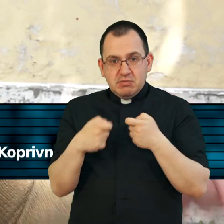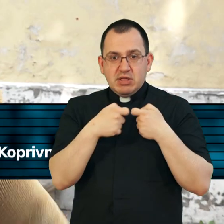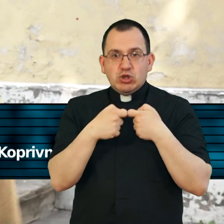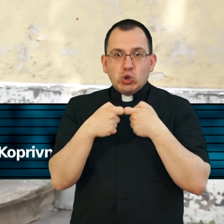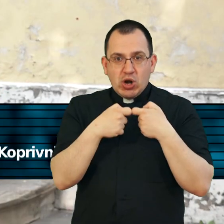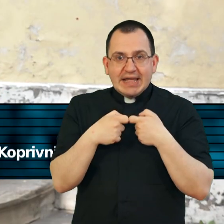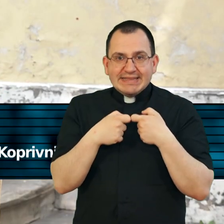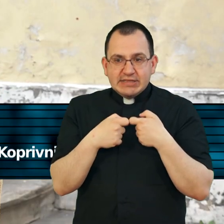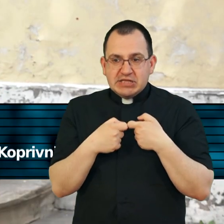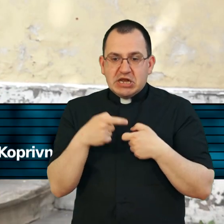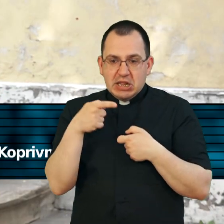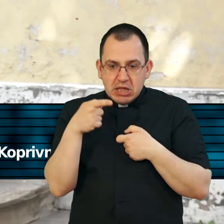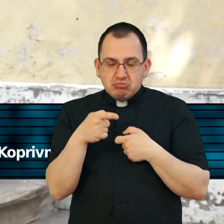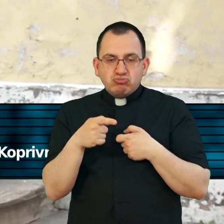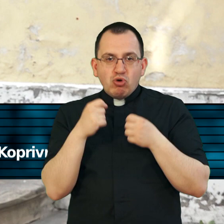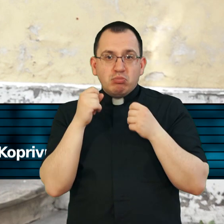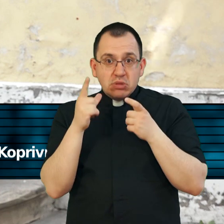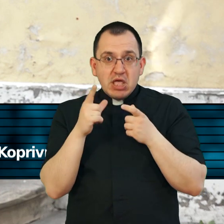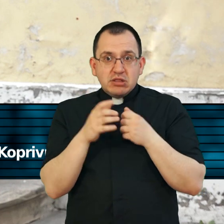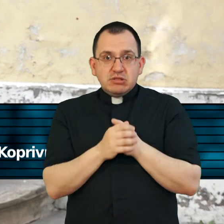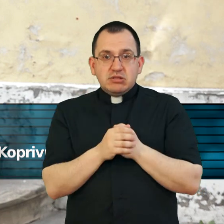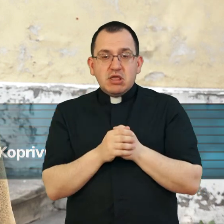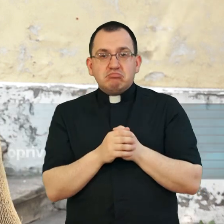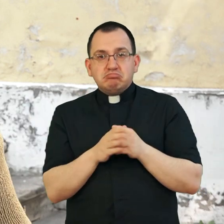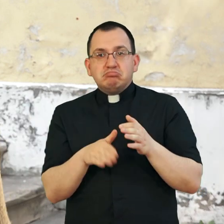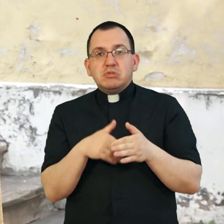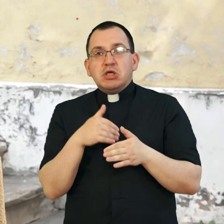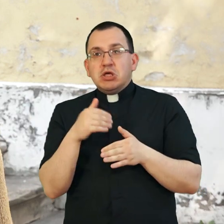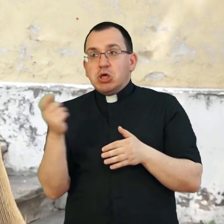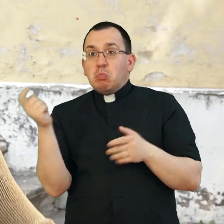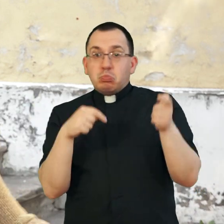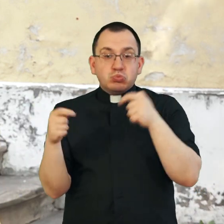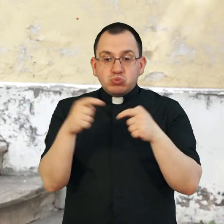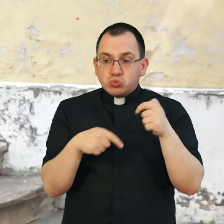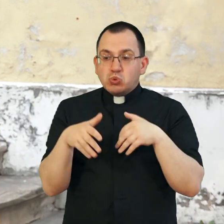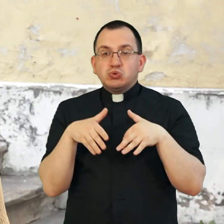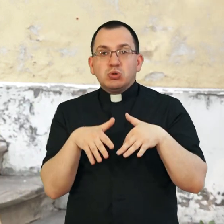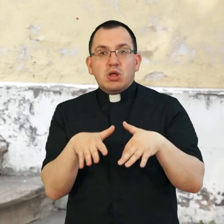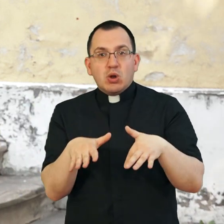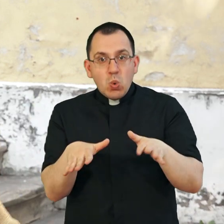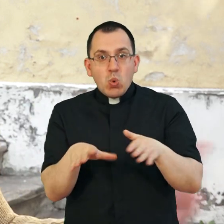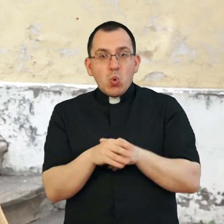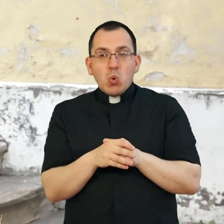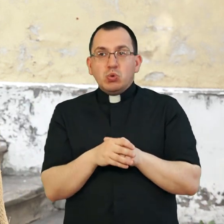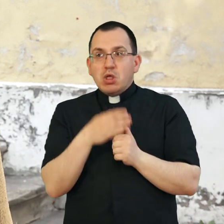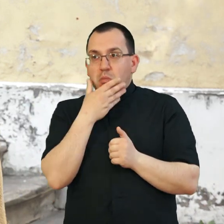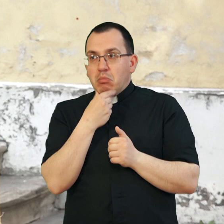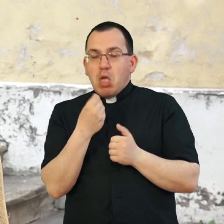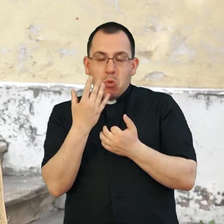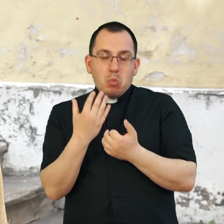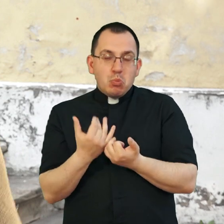bi, onda se organiziralo i odaziv je bio jako lijep, jako je puno ljudi došlo i nakon